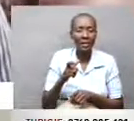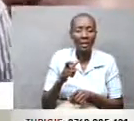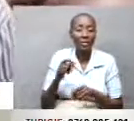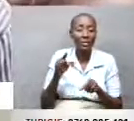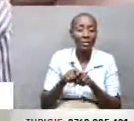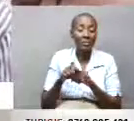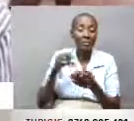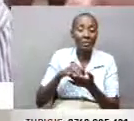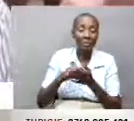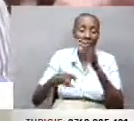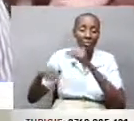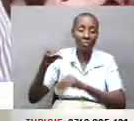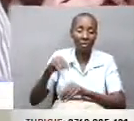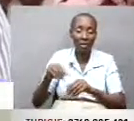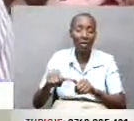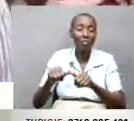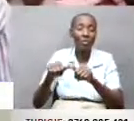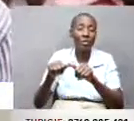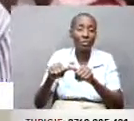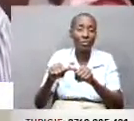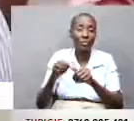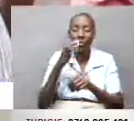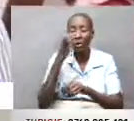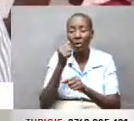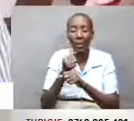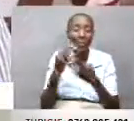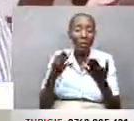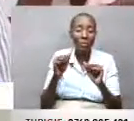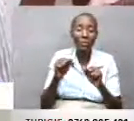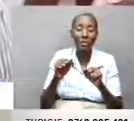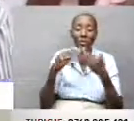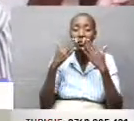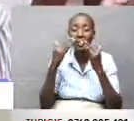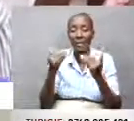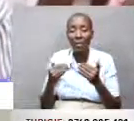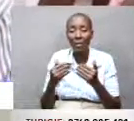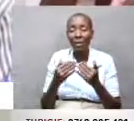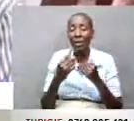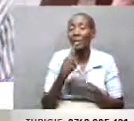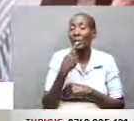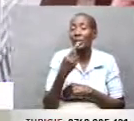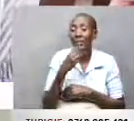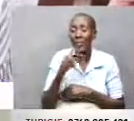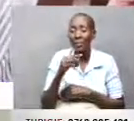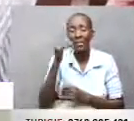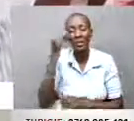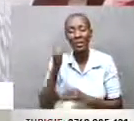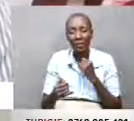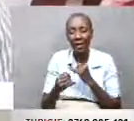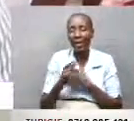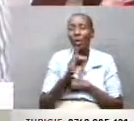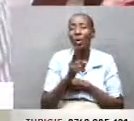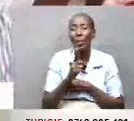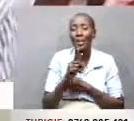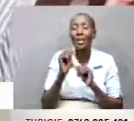anaendelea kutuhujumu kazi ambayo tungemaliza by now. Sasa tunamwambia, na hii ndio mwito yetu ya mwisho, hakuna siku